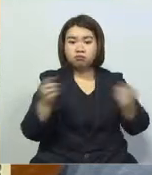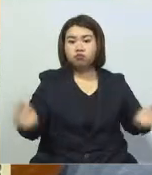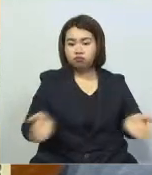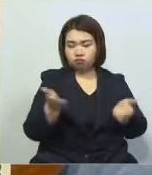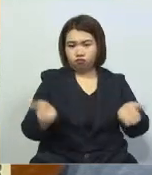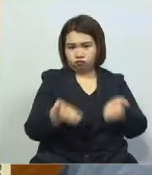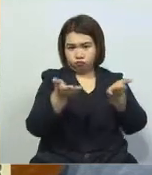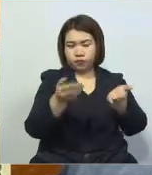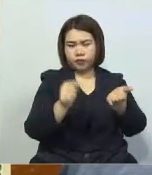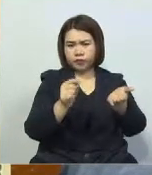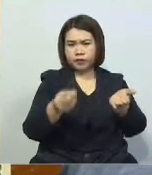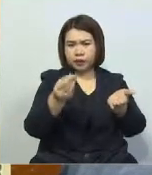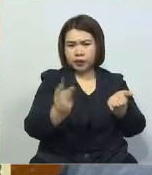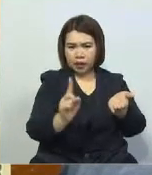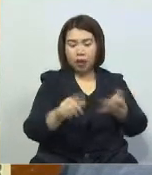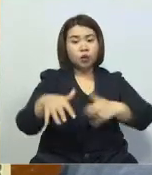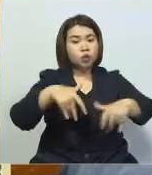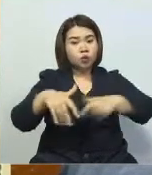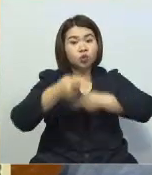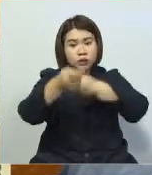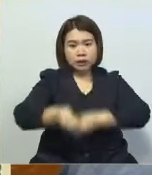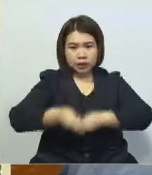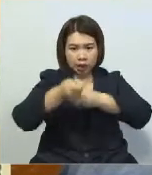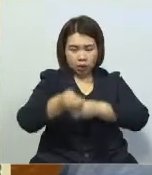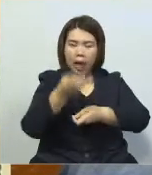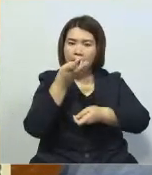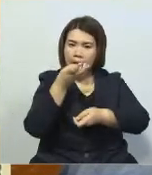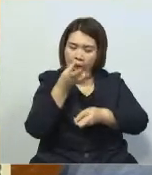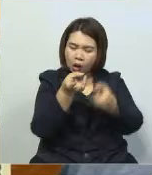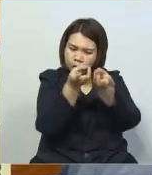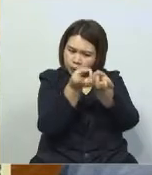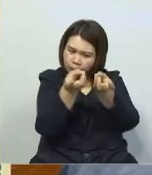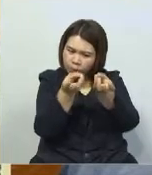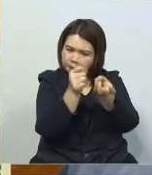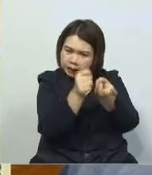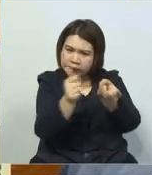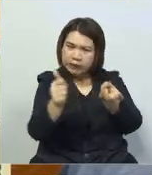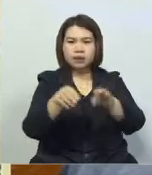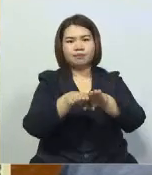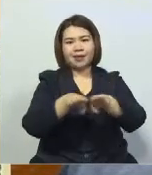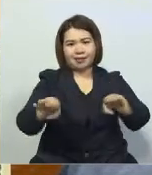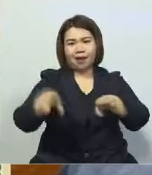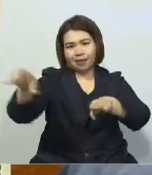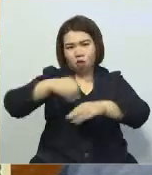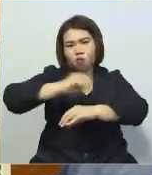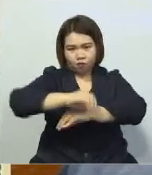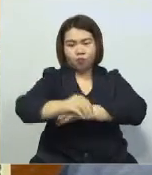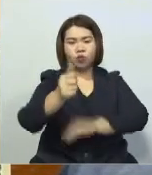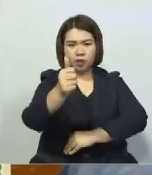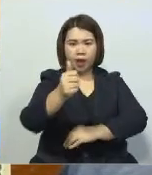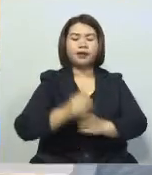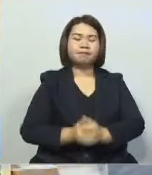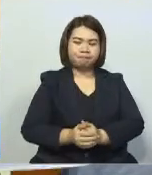เป็นเรื่องของการส่งเสริมให้พี่น้องชาวนาเนี่ยได้รับเมล็ดพันธุ์ที่มีคุณภาพนะครับได้มาตรฐานประเด็น